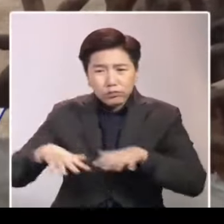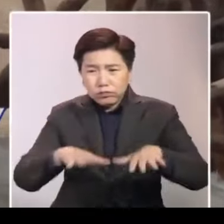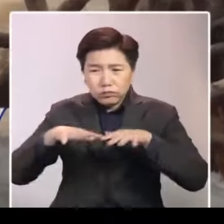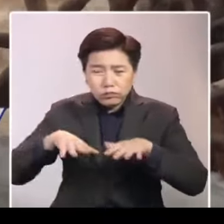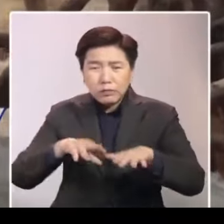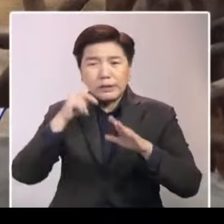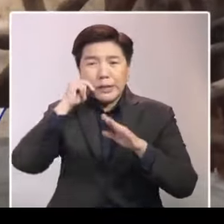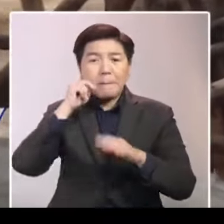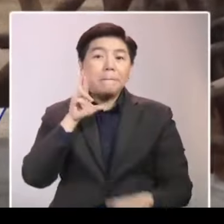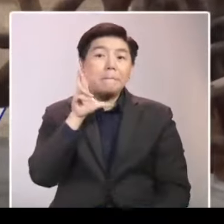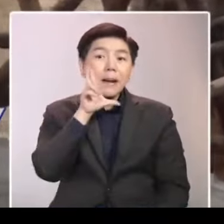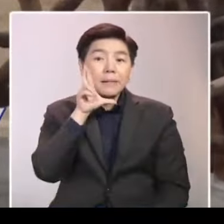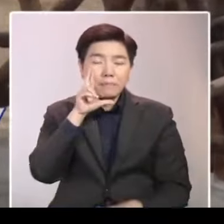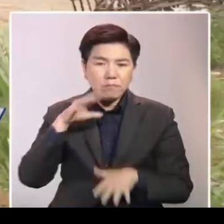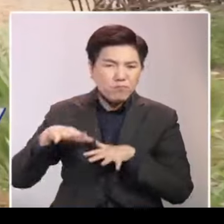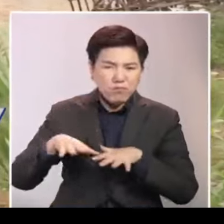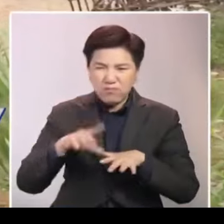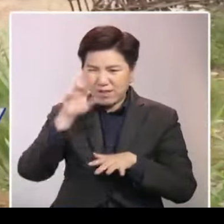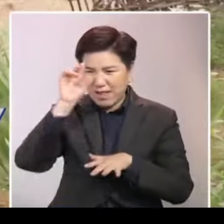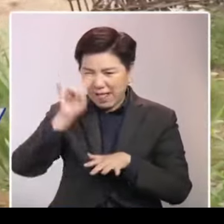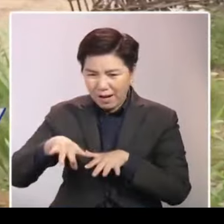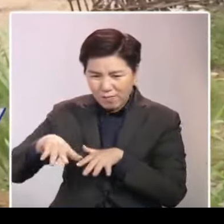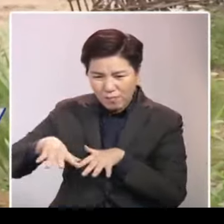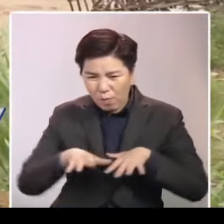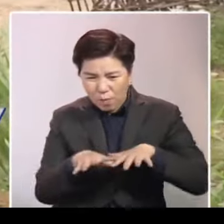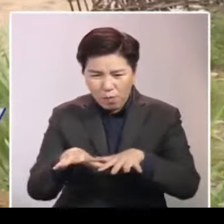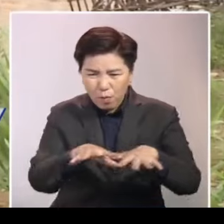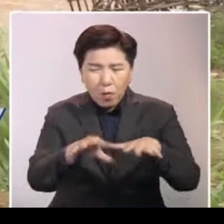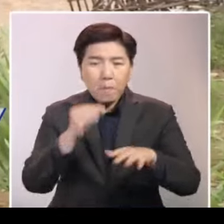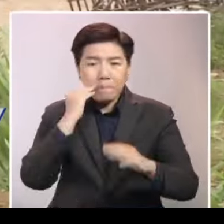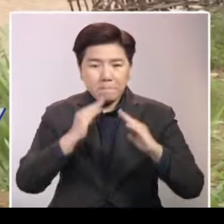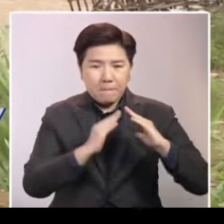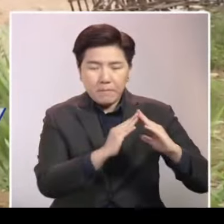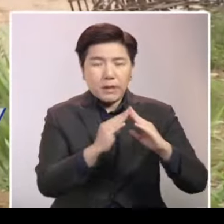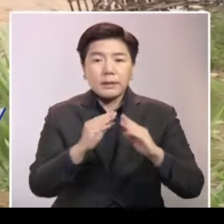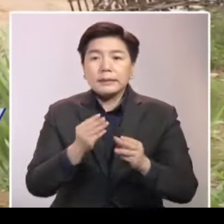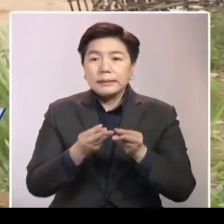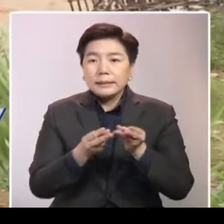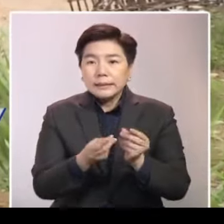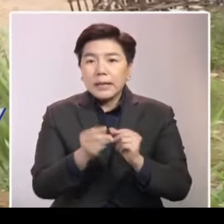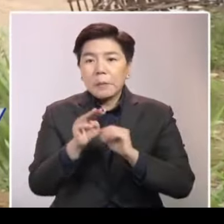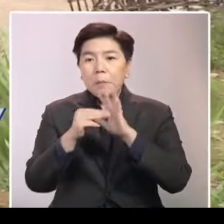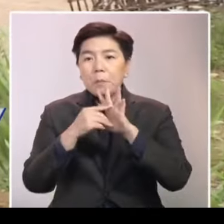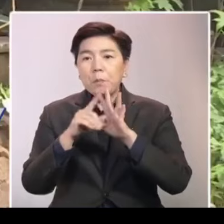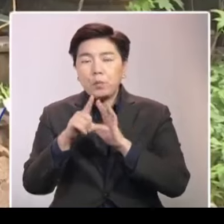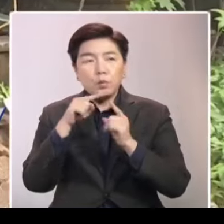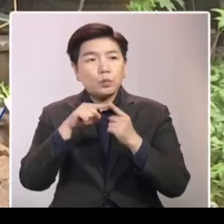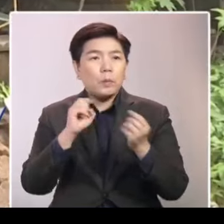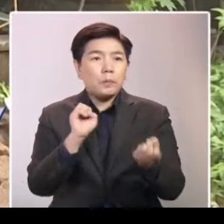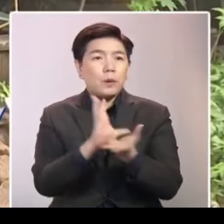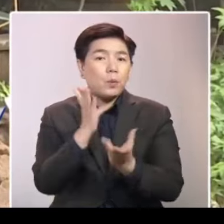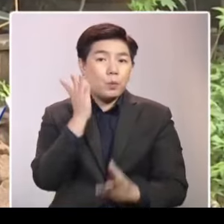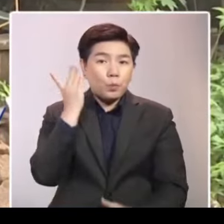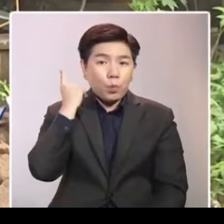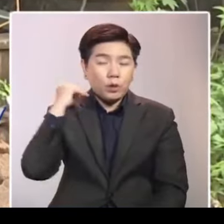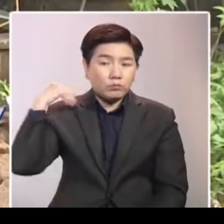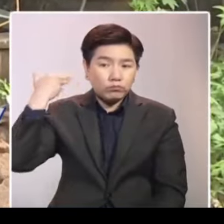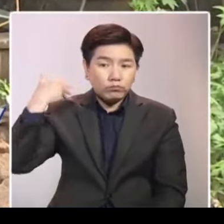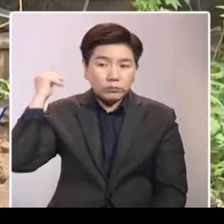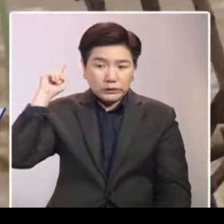บกับต้นน้ำแม่ริมจนไหลอย่างเชี่ยวกรากเข้าท่วมบ้านเรือนชาวบ้านที่บ้านทรายมูลเสียหายหนักตั้งแต่เมื่อวานนี้จนถึงเช้